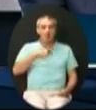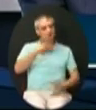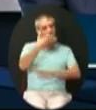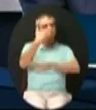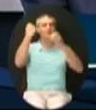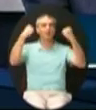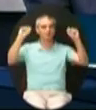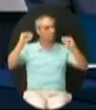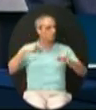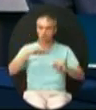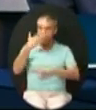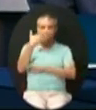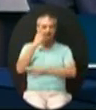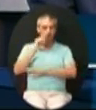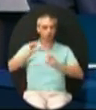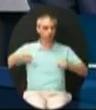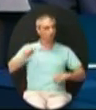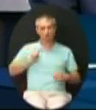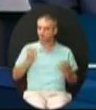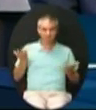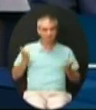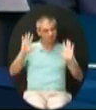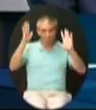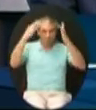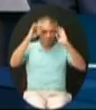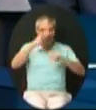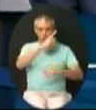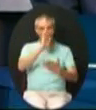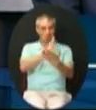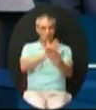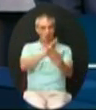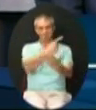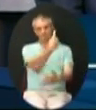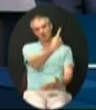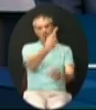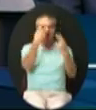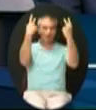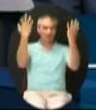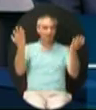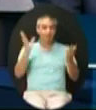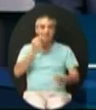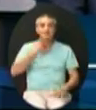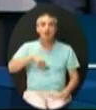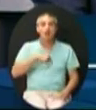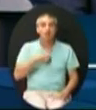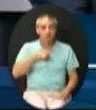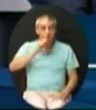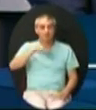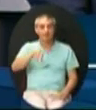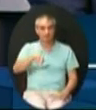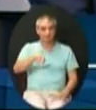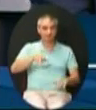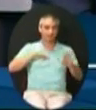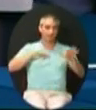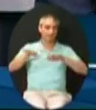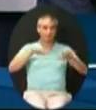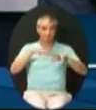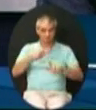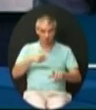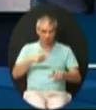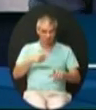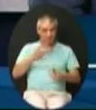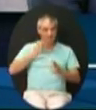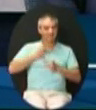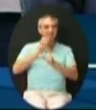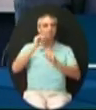במדינה דמוקרטית, אנחנו לא במדינה שיש בה שלטון צבאי, עם כל הכבוד, הרמטכ"ל לא קובע בעצמו את הערכים. אם אנחנו בכנסת, בממשלה, נבחרי הציבור,